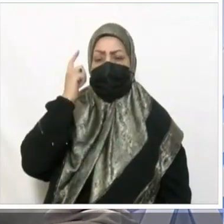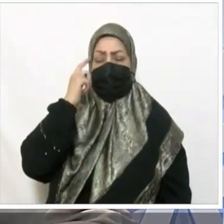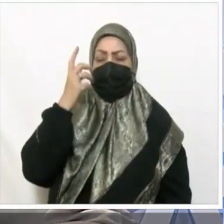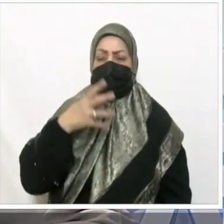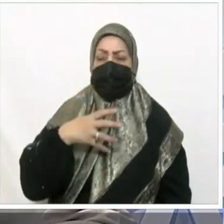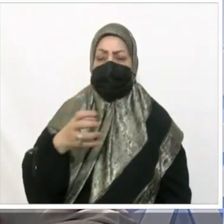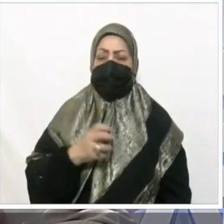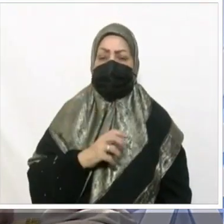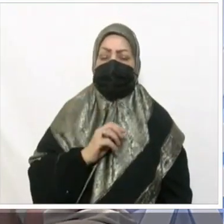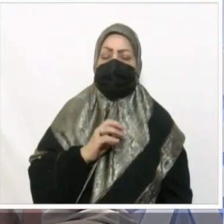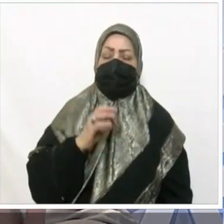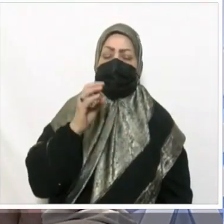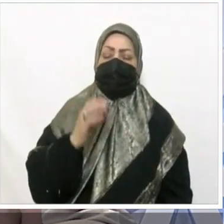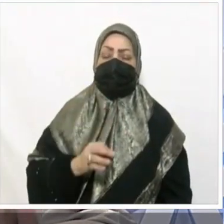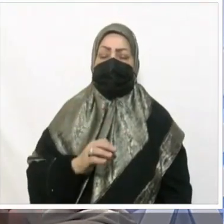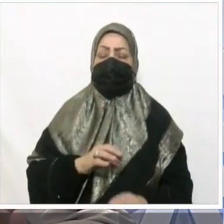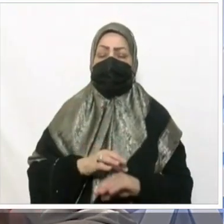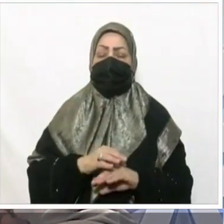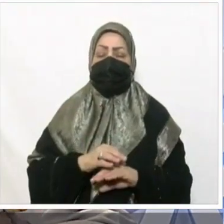نعم